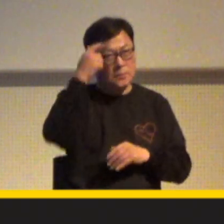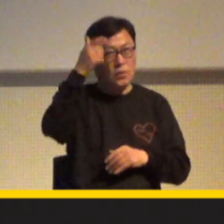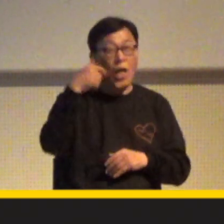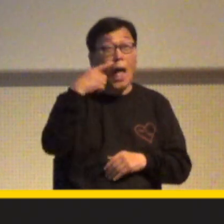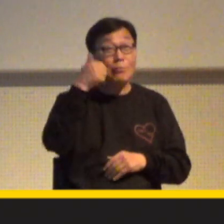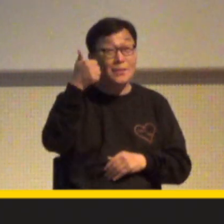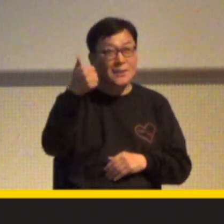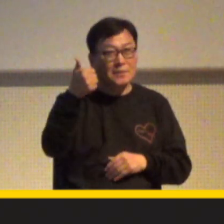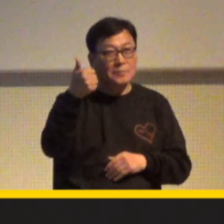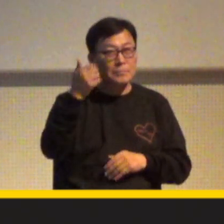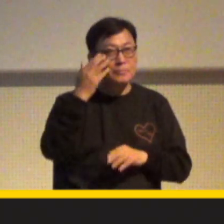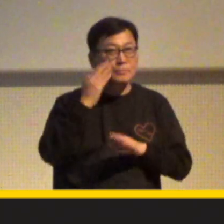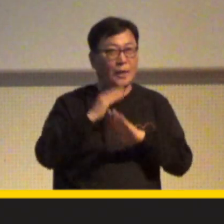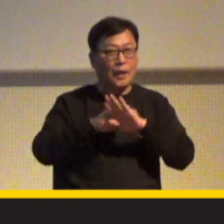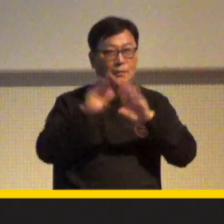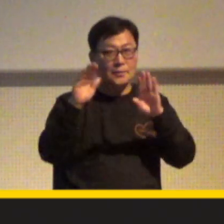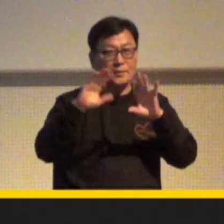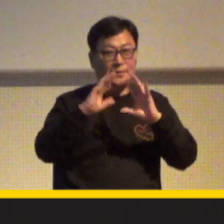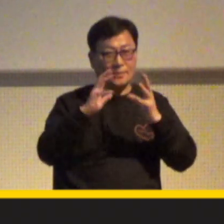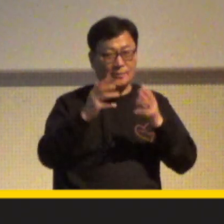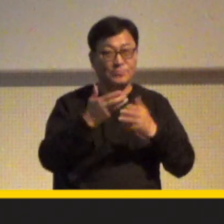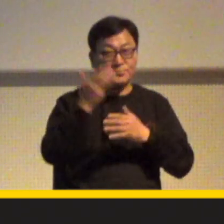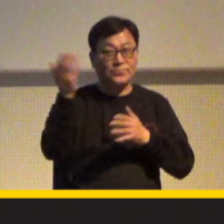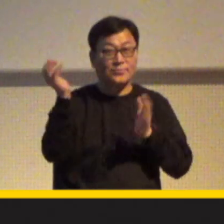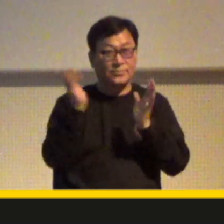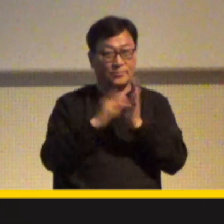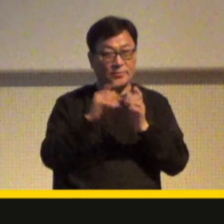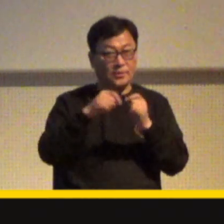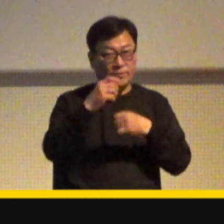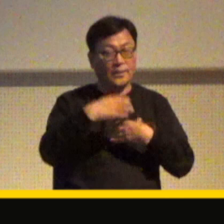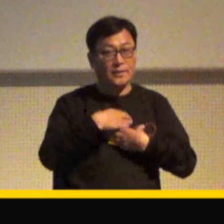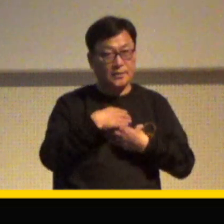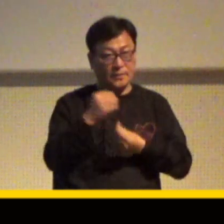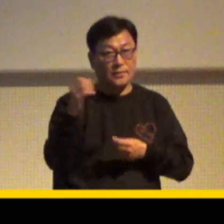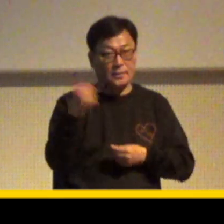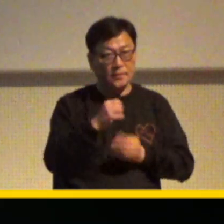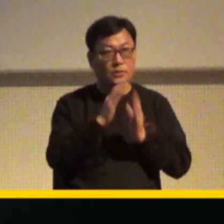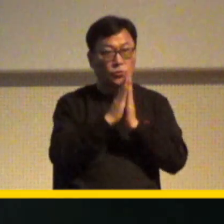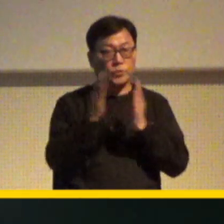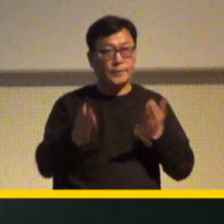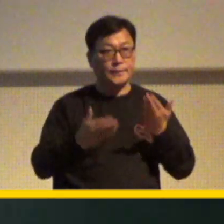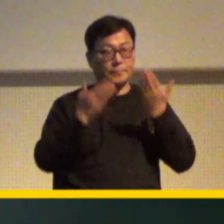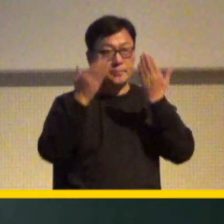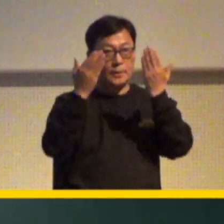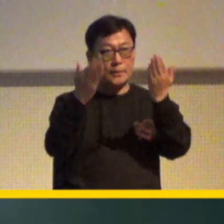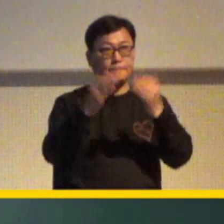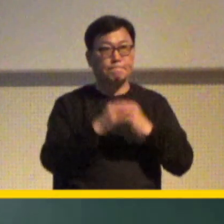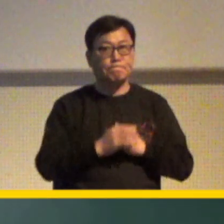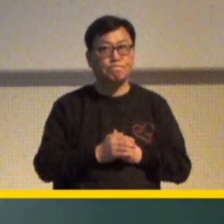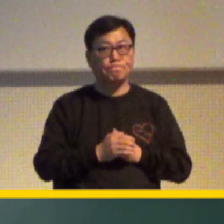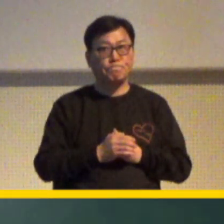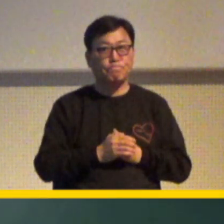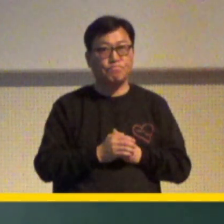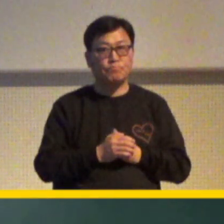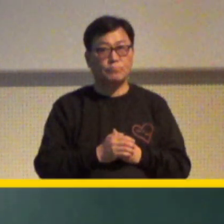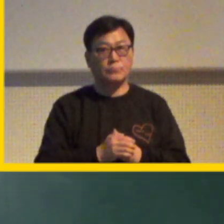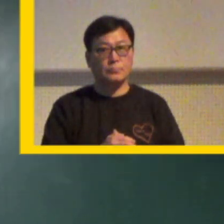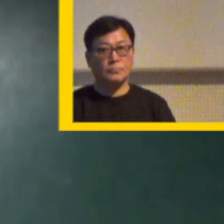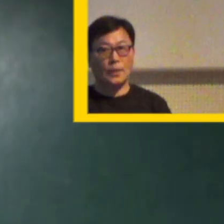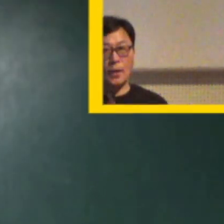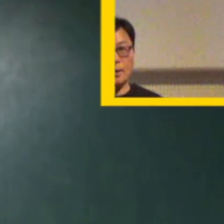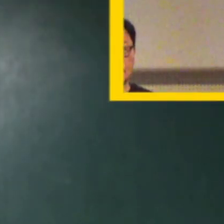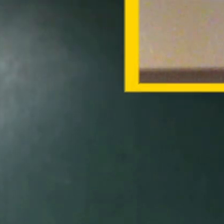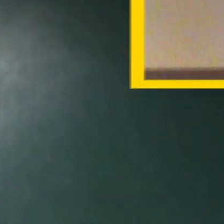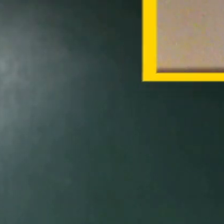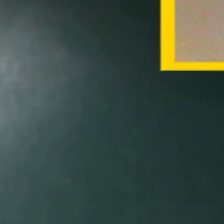대부님께서는 하늘나라로 가셨습니다. 영원한 안식 얻으시길 기도드리겠습니다. 네, 박혜연,